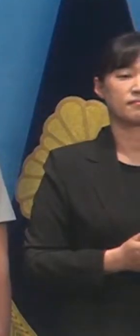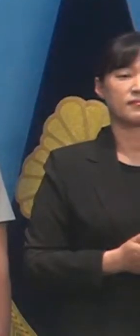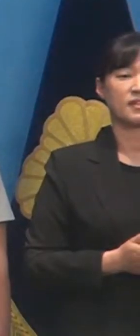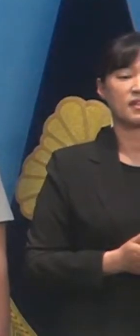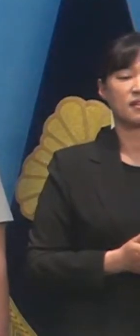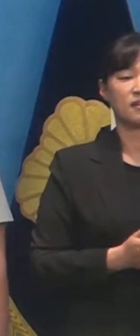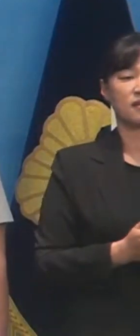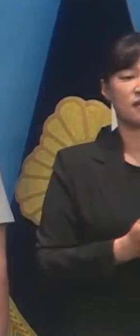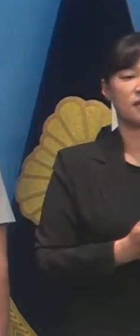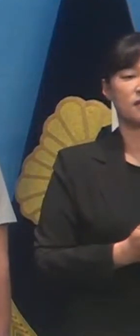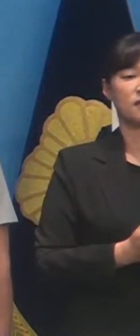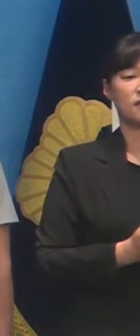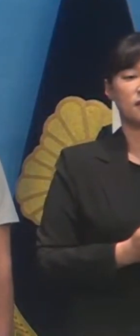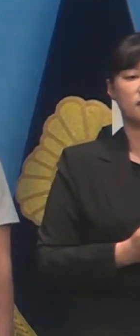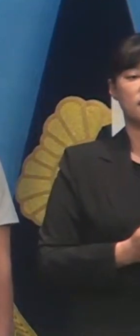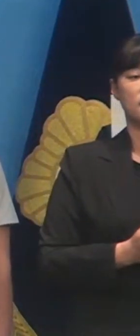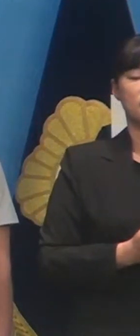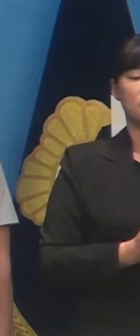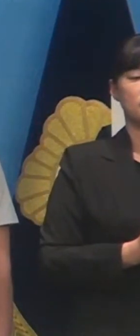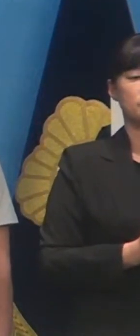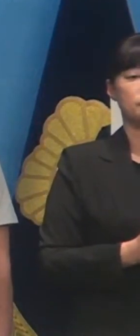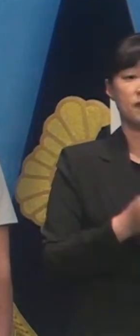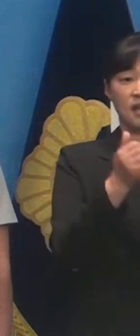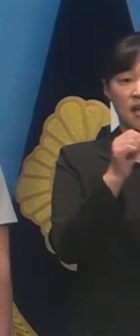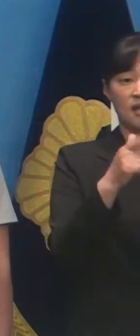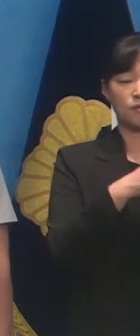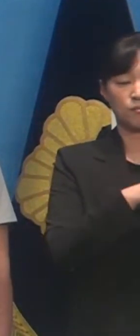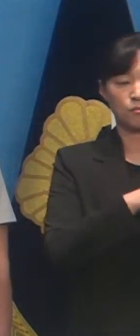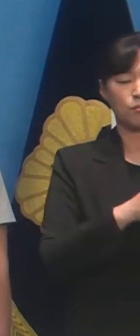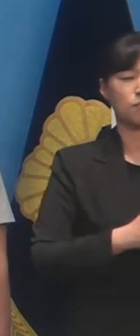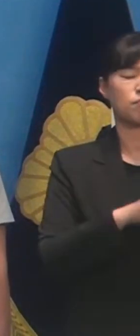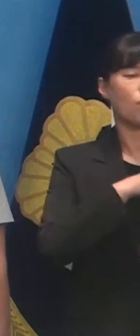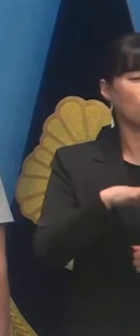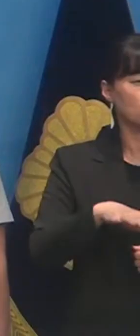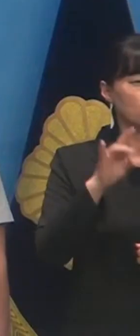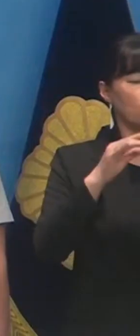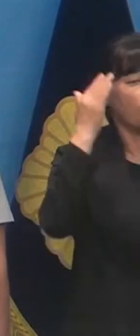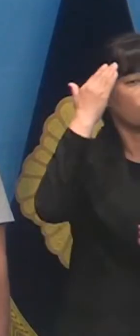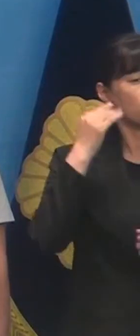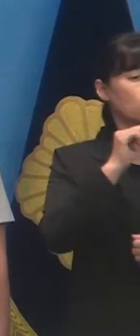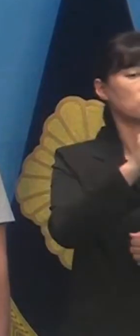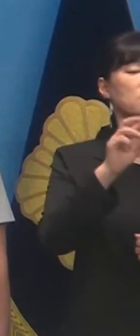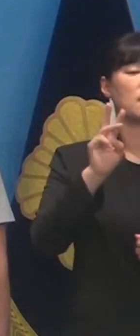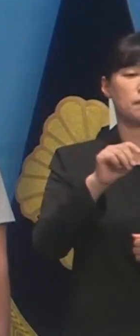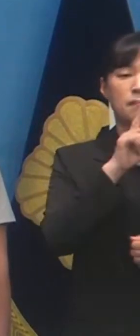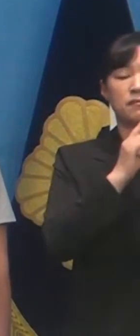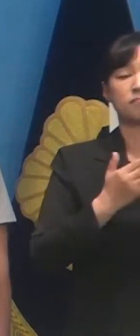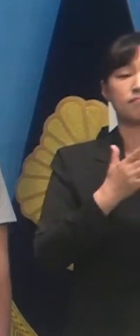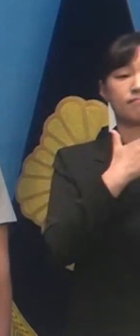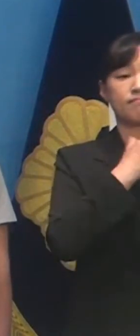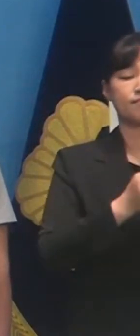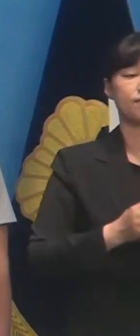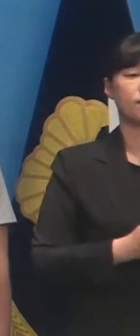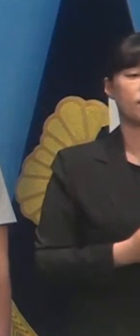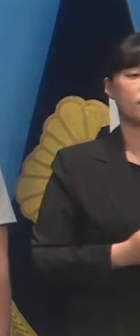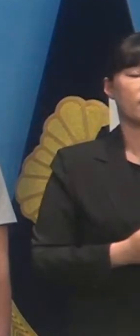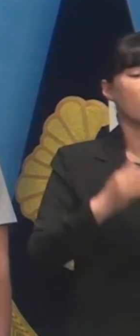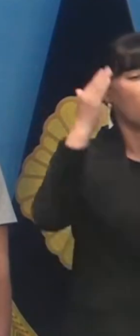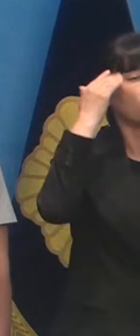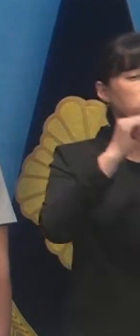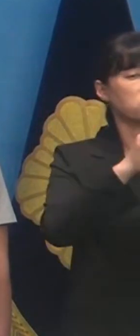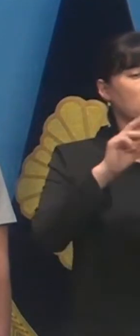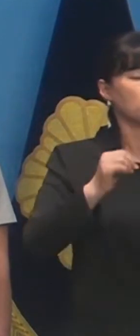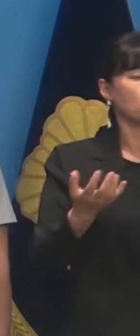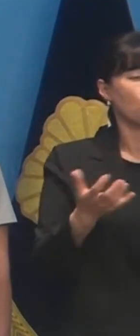네, 정의에 속된 사회민주당 대표 국회의원 한창입니다. 먼저 한국지회에 대해서 말씀드리겠습니다.